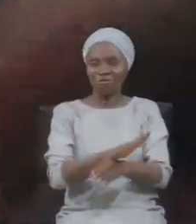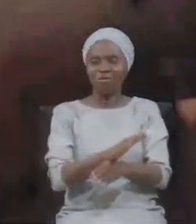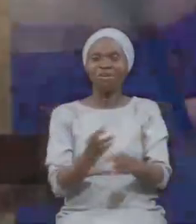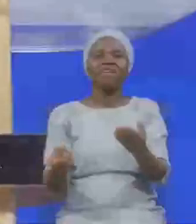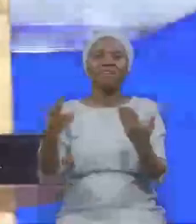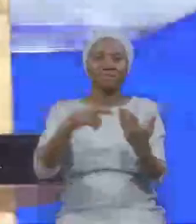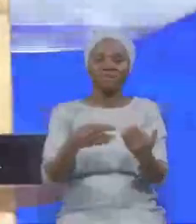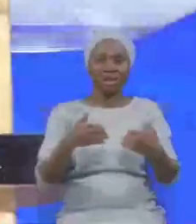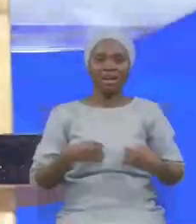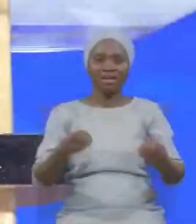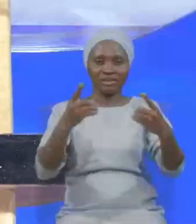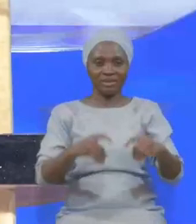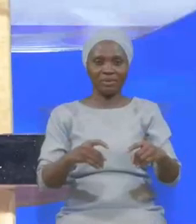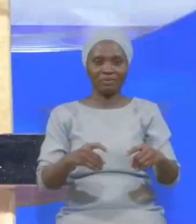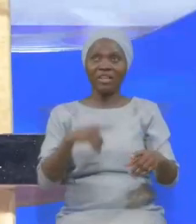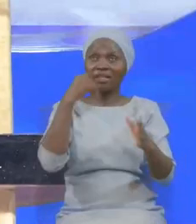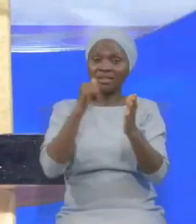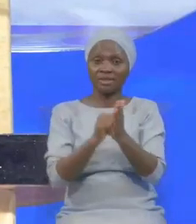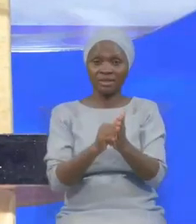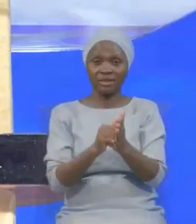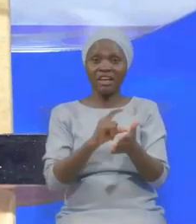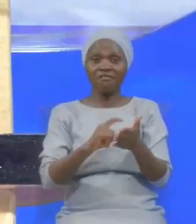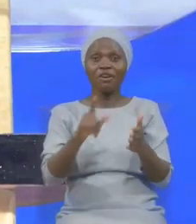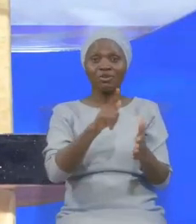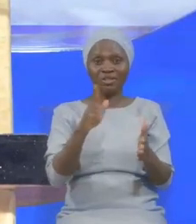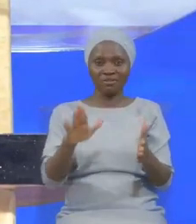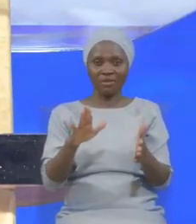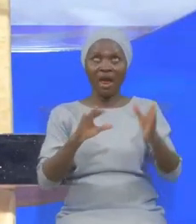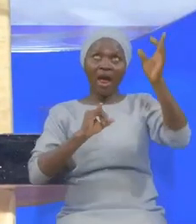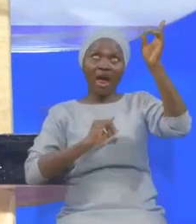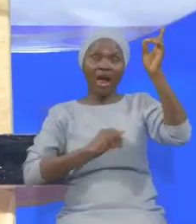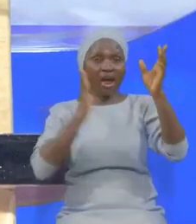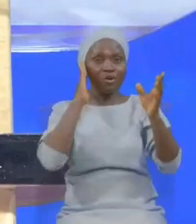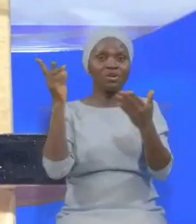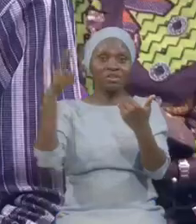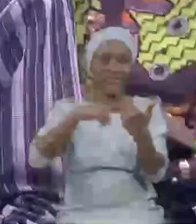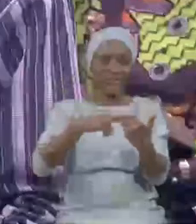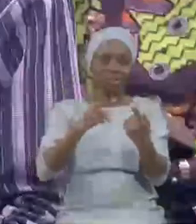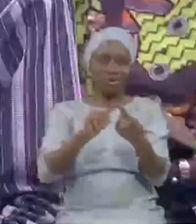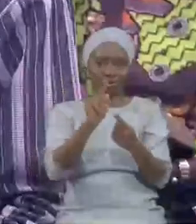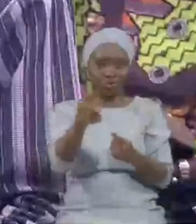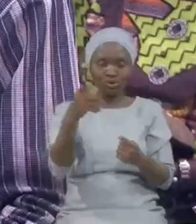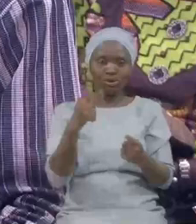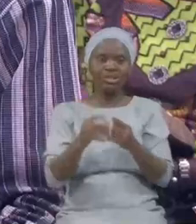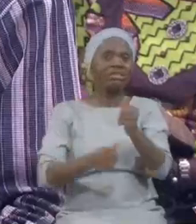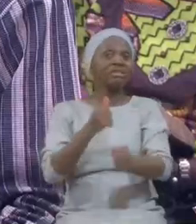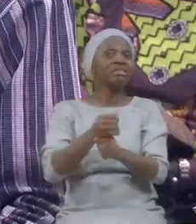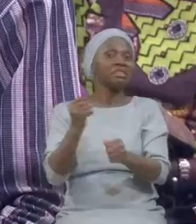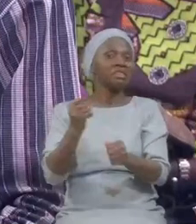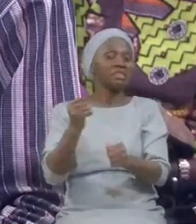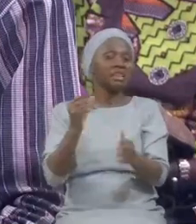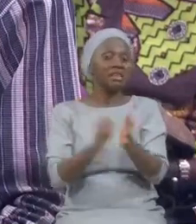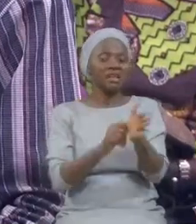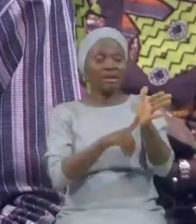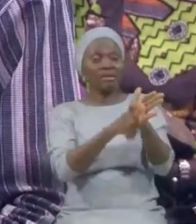dit, je vous remplacerai. Les années qu'ont dévoré la sauterelle, le gélec,